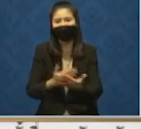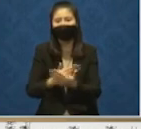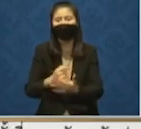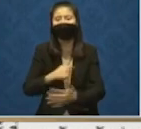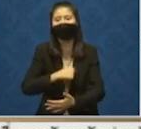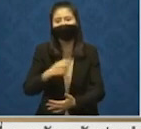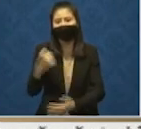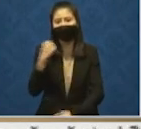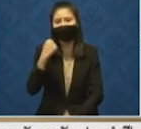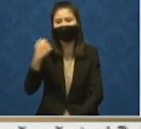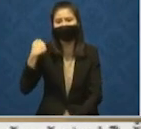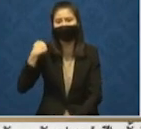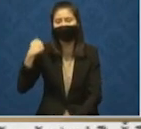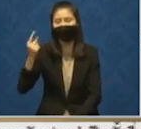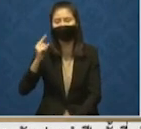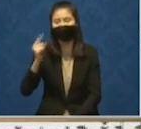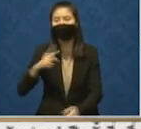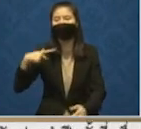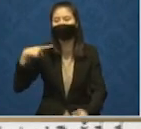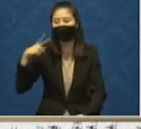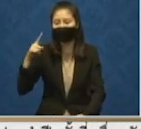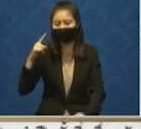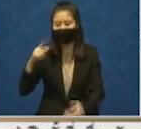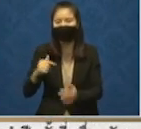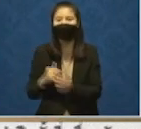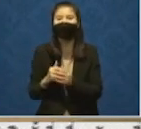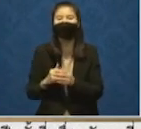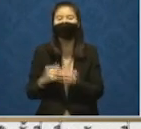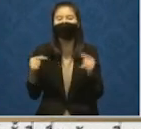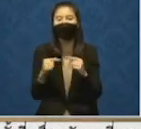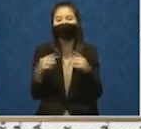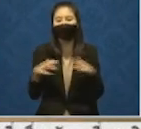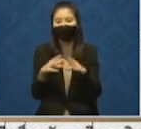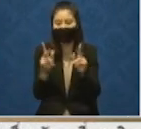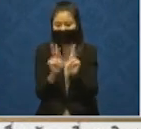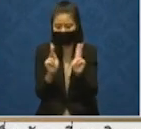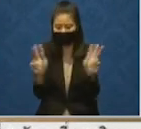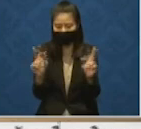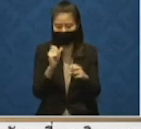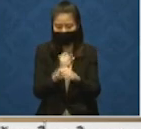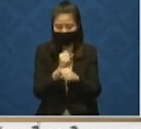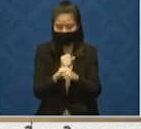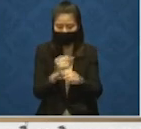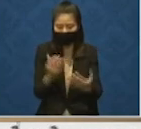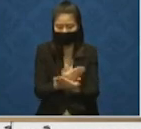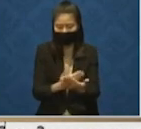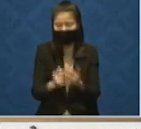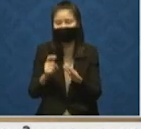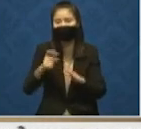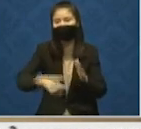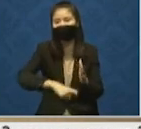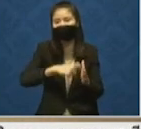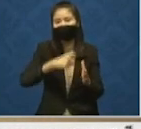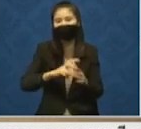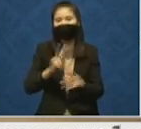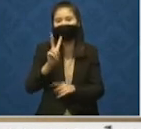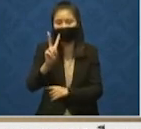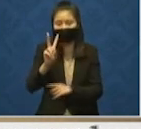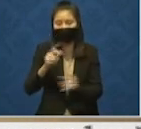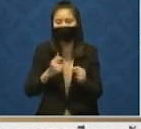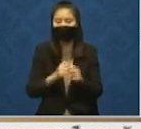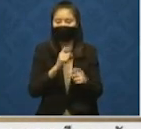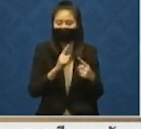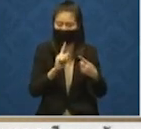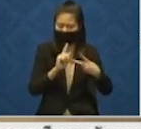สนทนาคุณชุมพลตัดสินใจย้ายพรรคด้วยเหตุผลใดๆก็ตามก็ไม่อยู่วิสัยที่จะไปก้าวล่วงและในชุมชนก็ไม่ได้